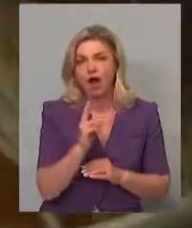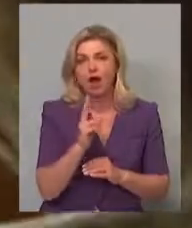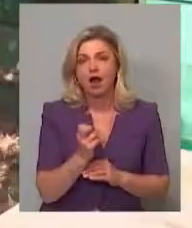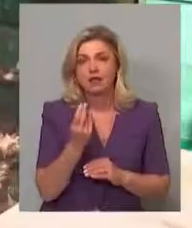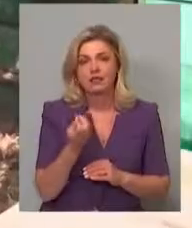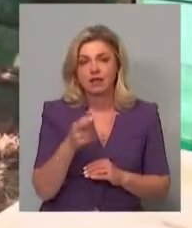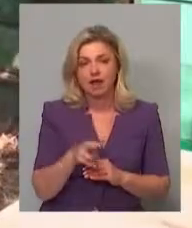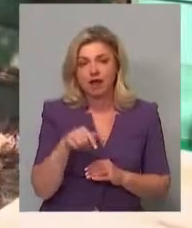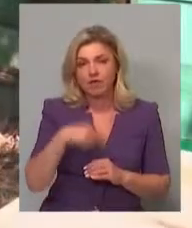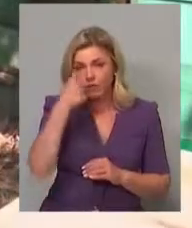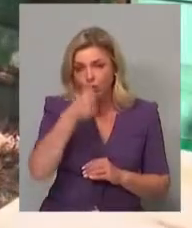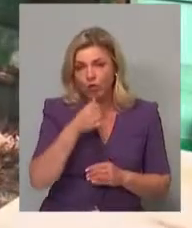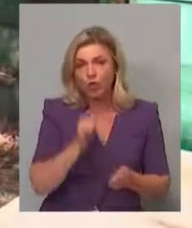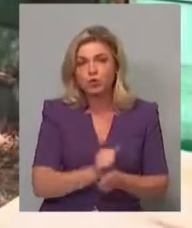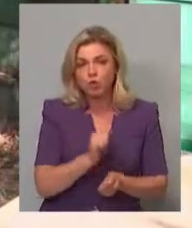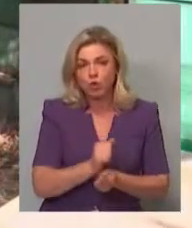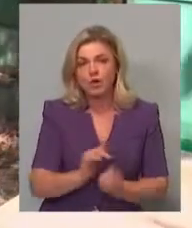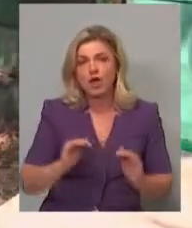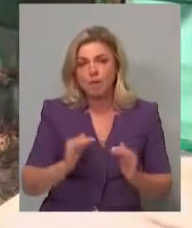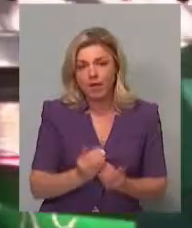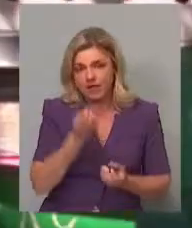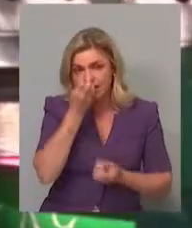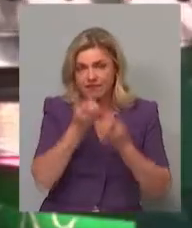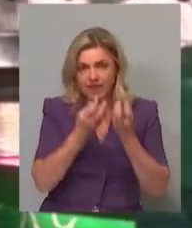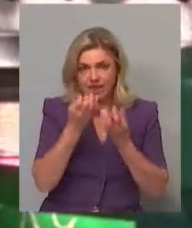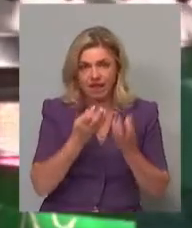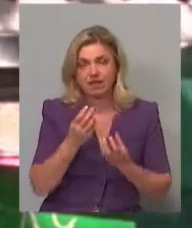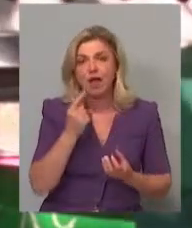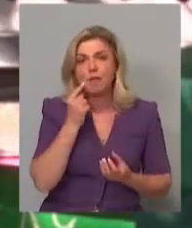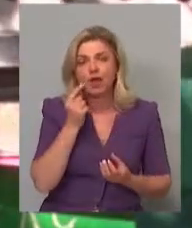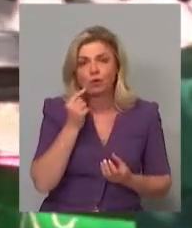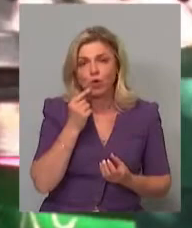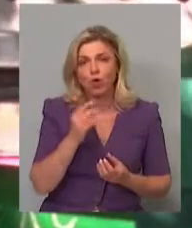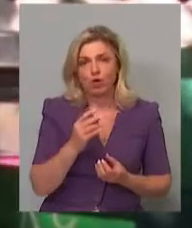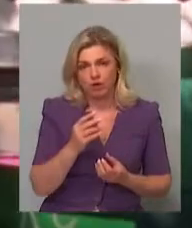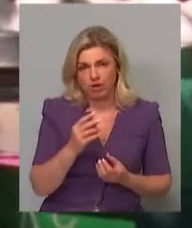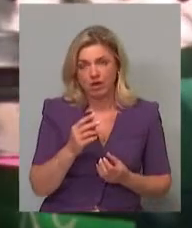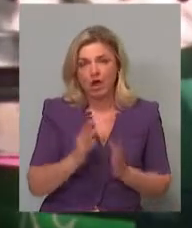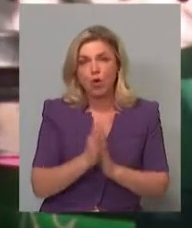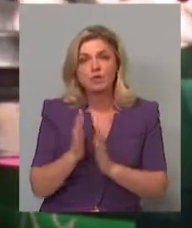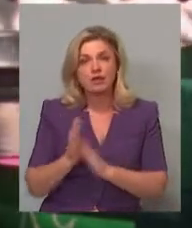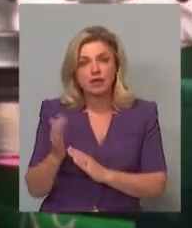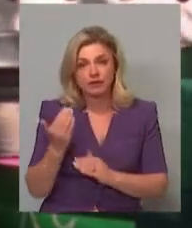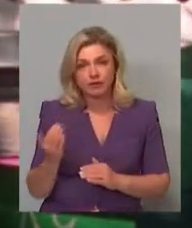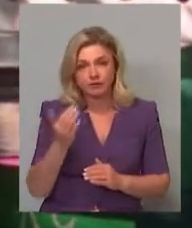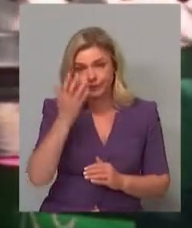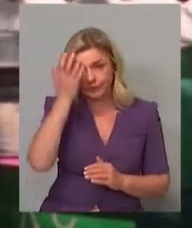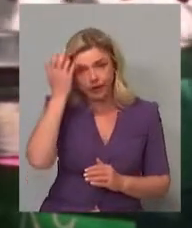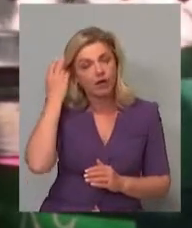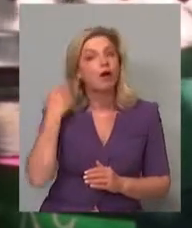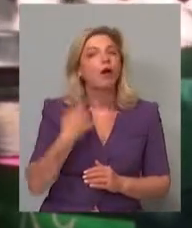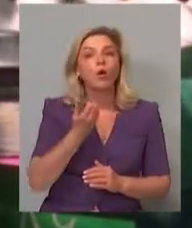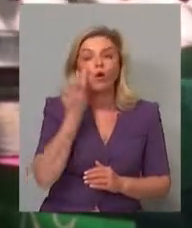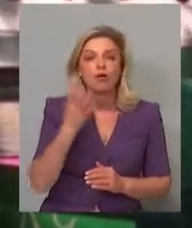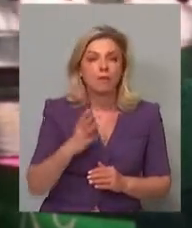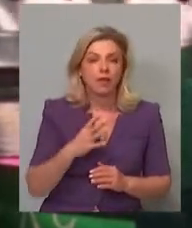заморозки та посуха призвели до зменшення цвітіння медоносних рослин. Починаючи з весни, коли місяць йшли дощі, коли